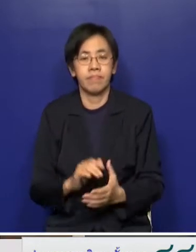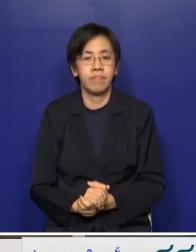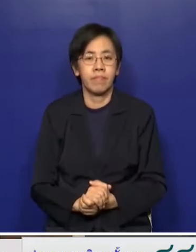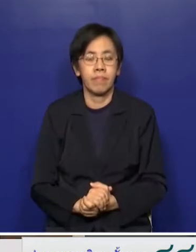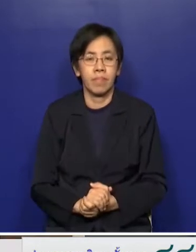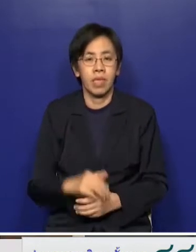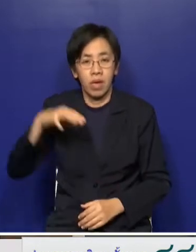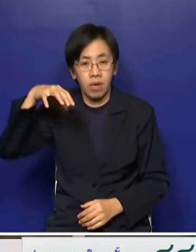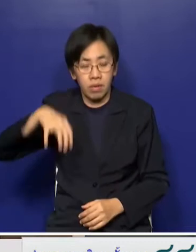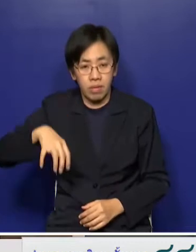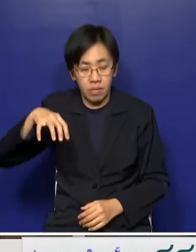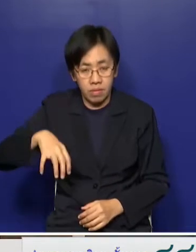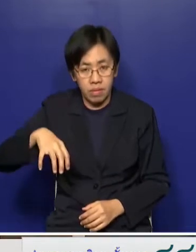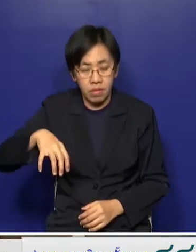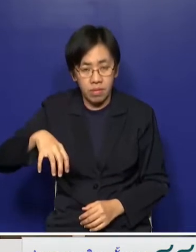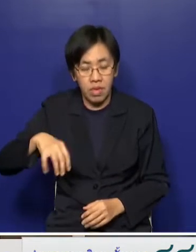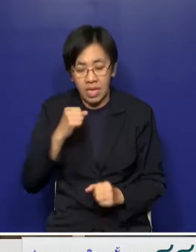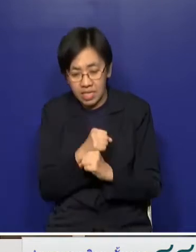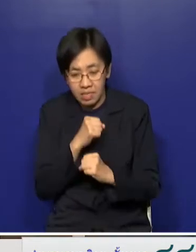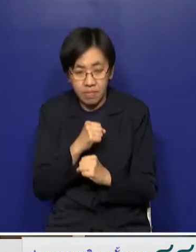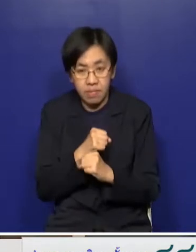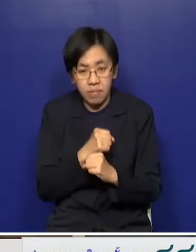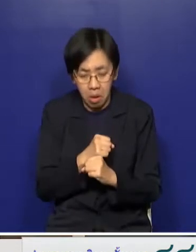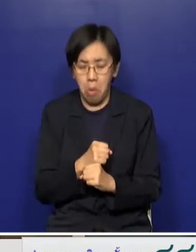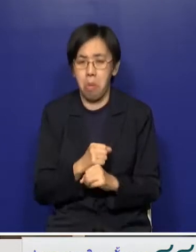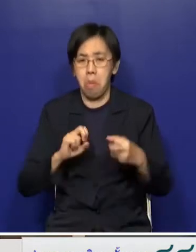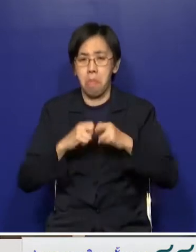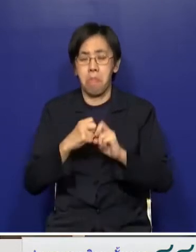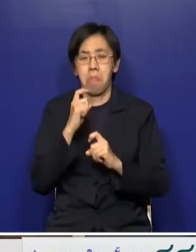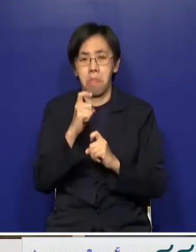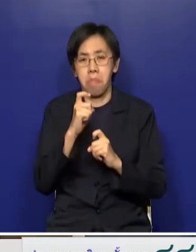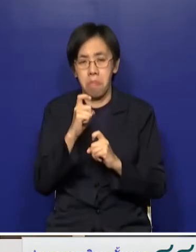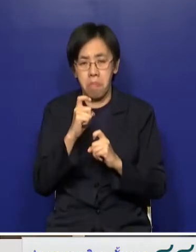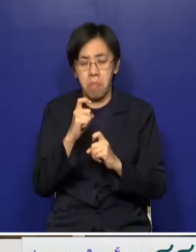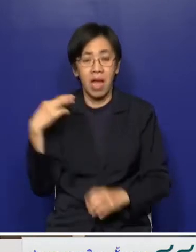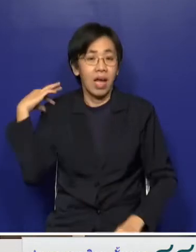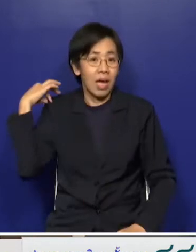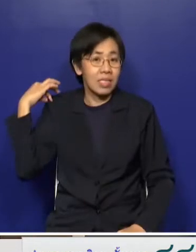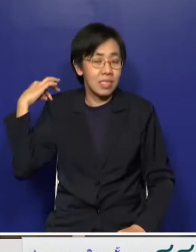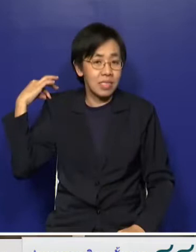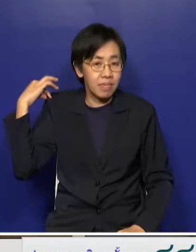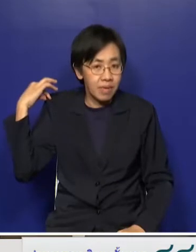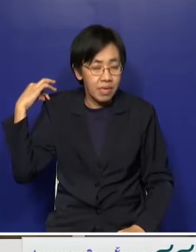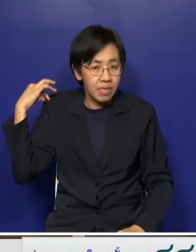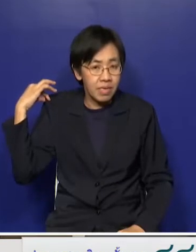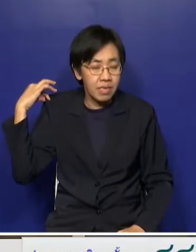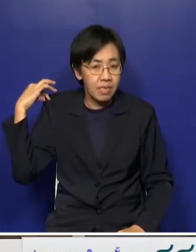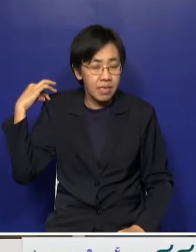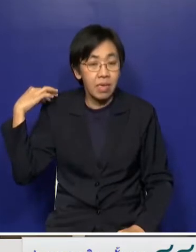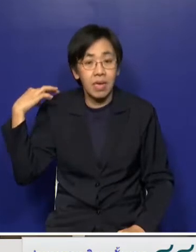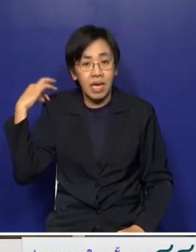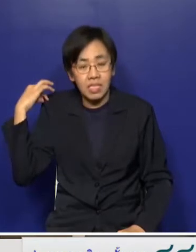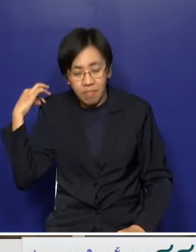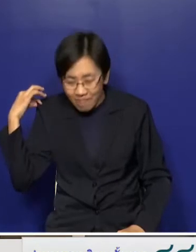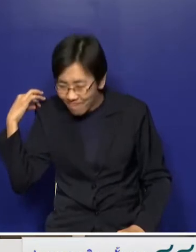รือว่าสิ่งที่เขากำลังทำกันอยู่นี้มีความอันตรายสูงเพราะฉะนั้นในการที่เป็นอาสาสมัครแทบจะไม่มีที่ไหนที่รับประกัน